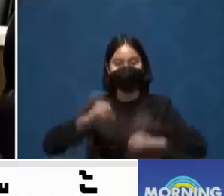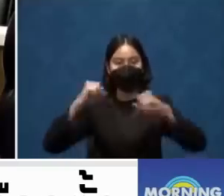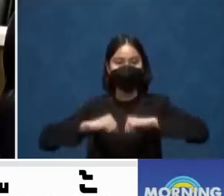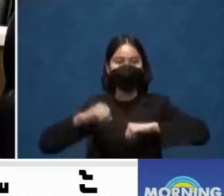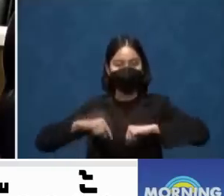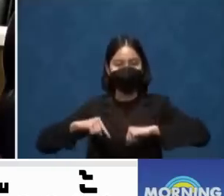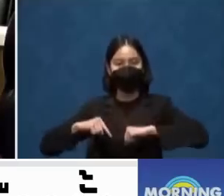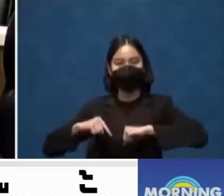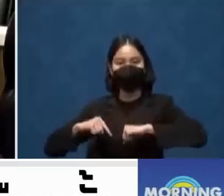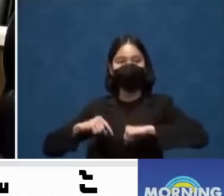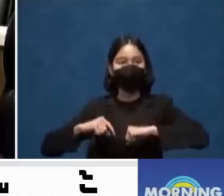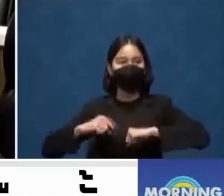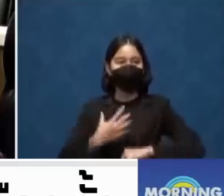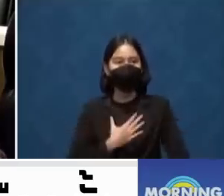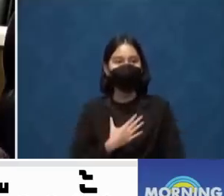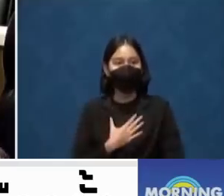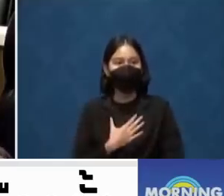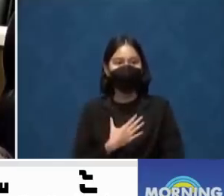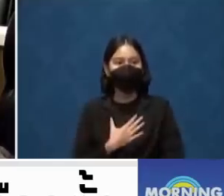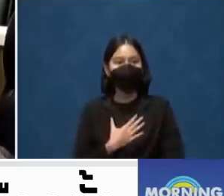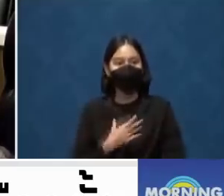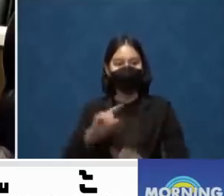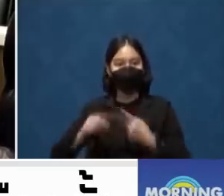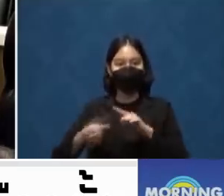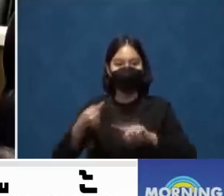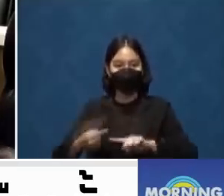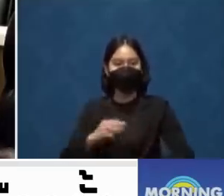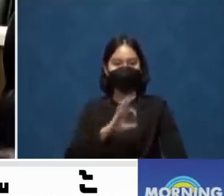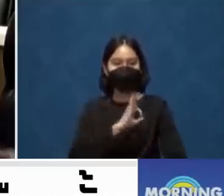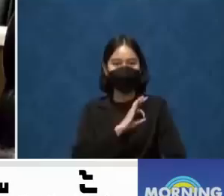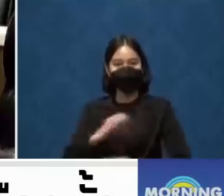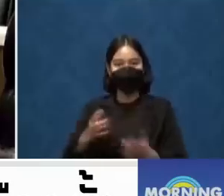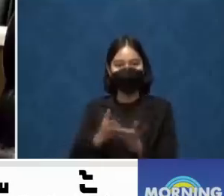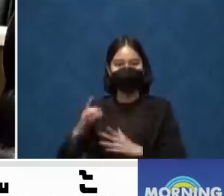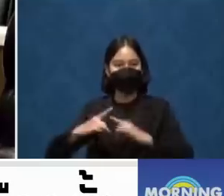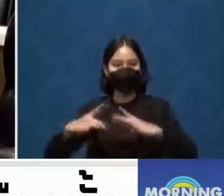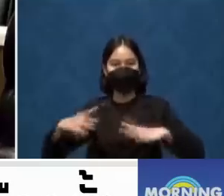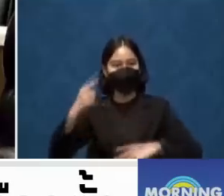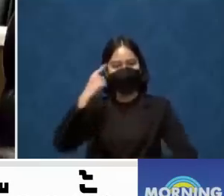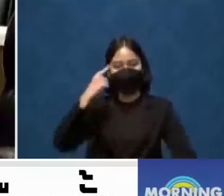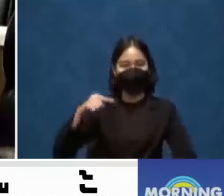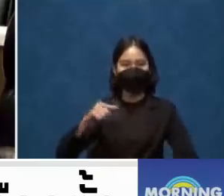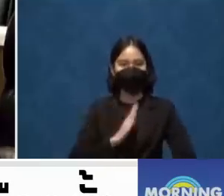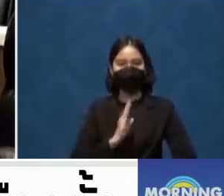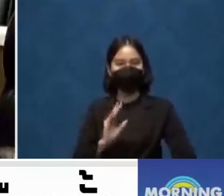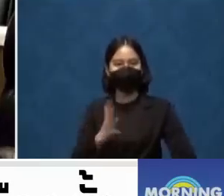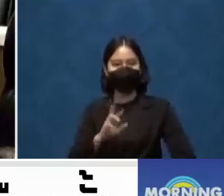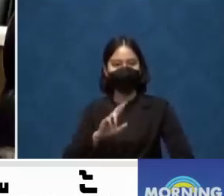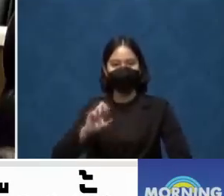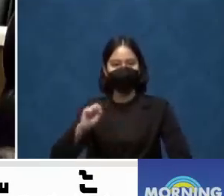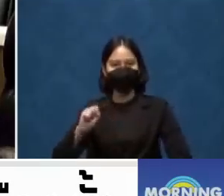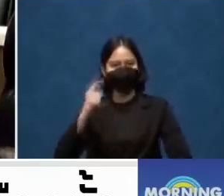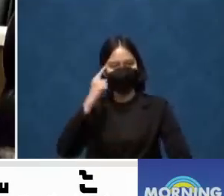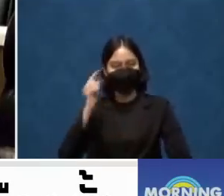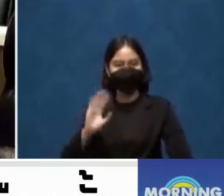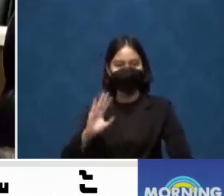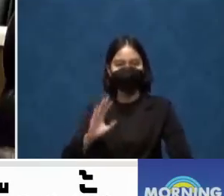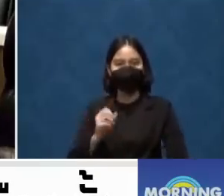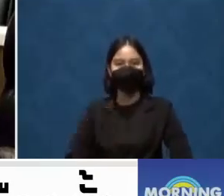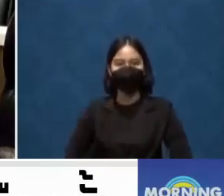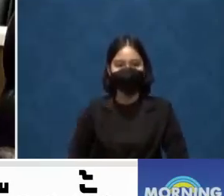ะครับผมและเพื่อนสมาชิกฝ่ายค้านทั้งหมดเห็นว่าเป็นยติที่ไม่ชอบรัฐสภาไม่ควรที่จะต้องก